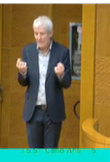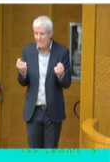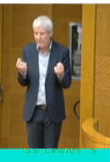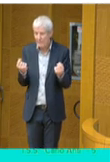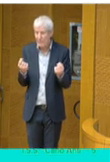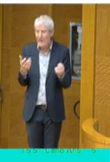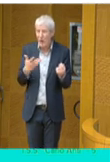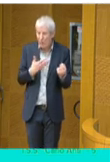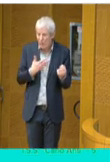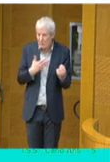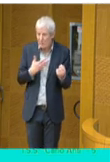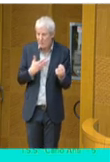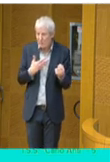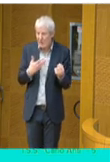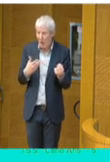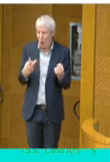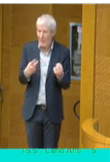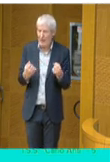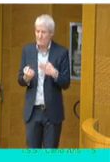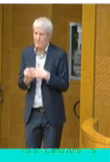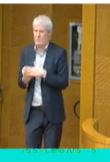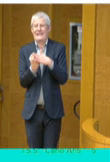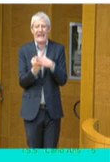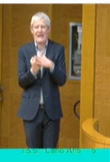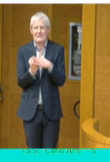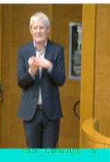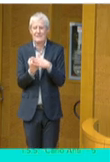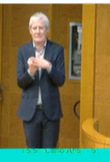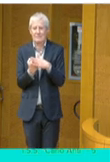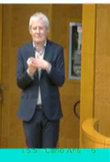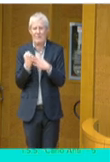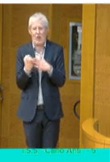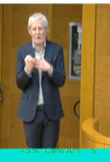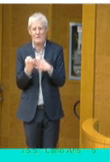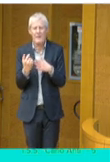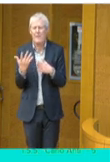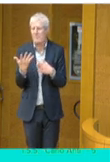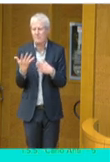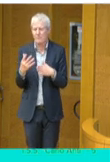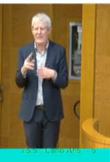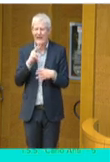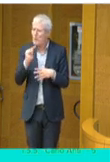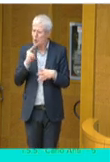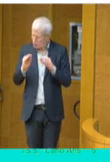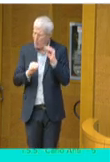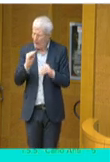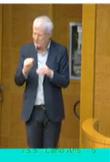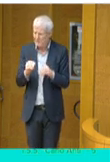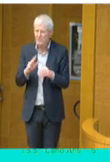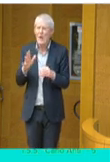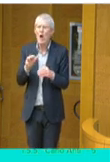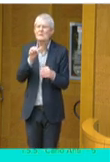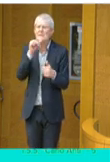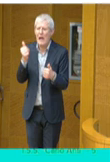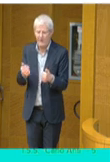particolari task, li abbiamo chiamati, che rispondono a delle domande. A cosa serve?